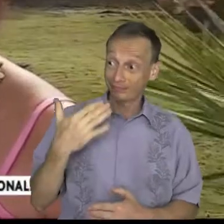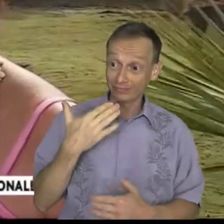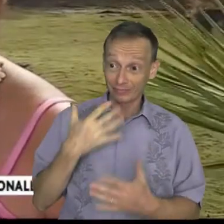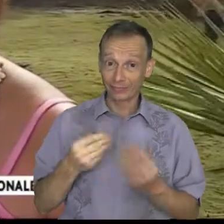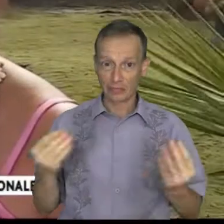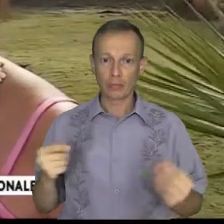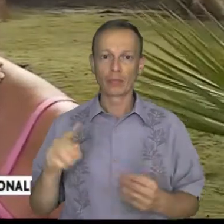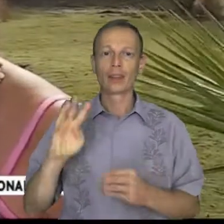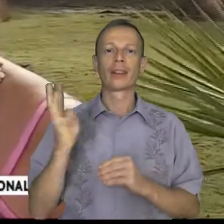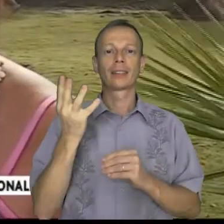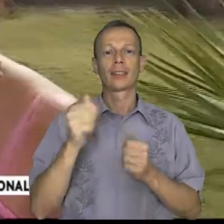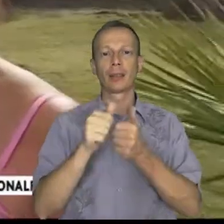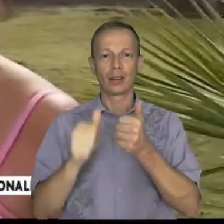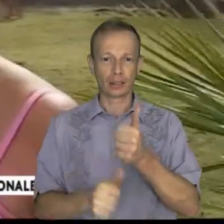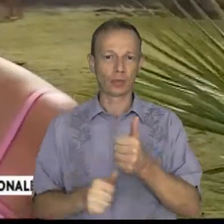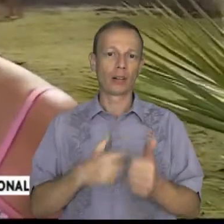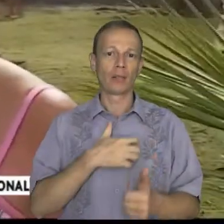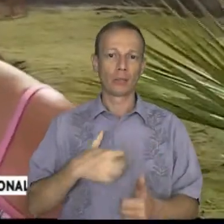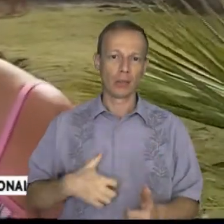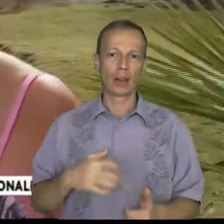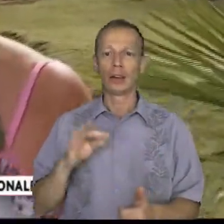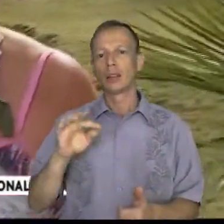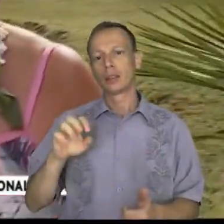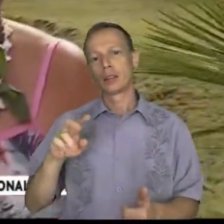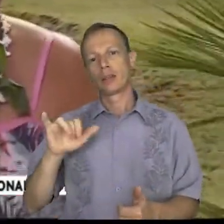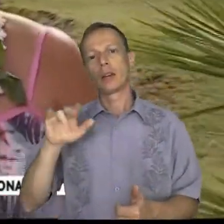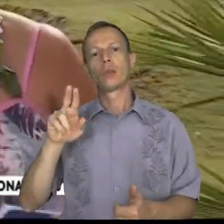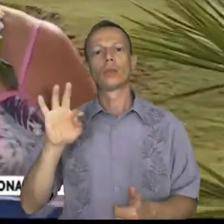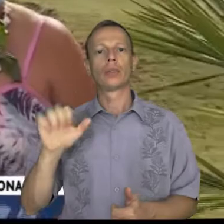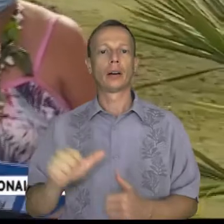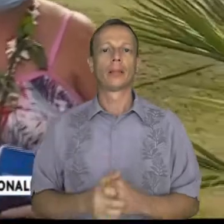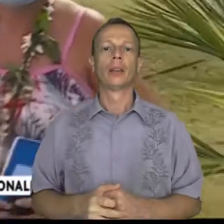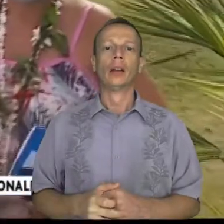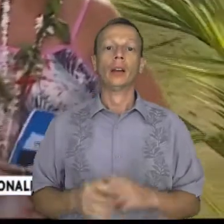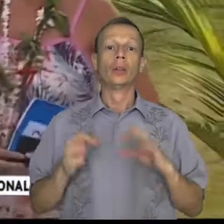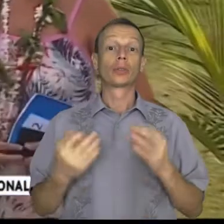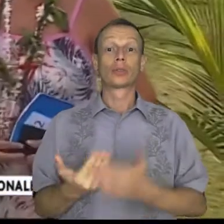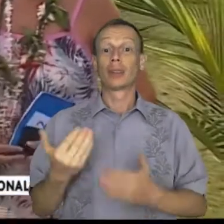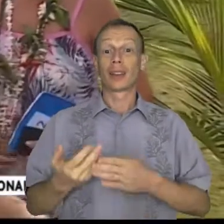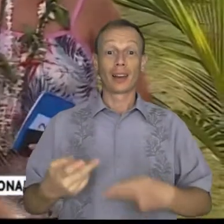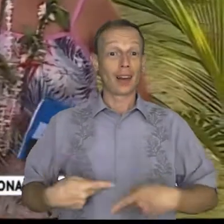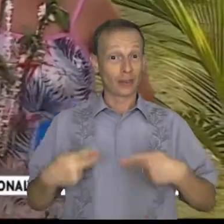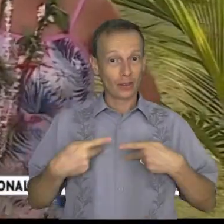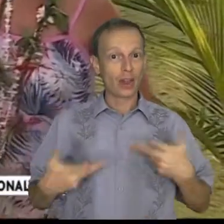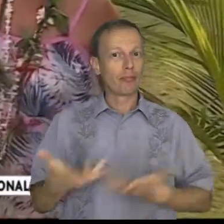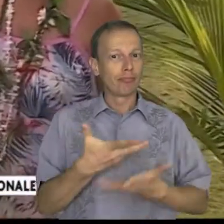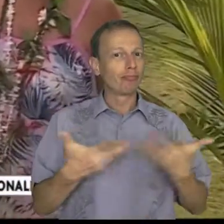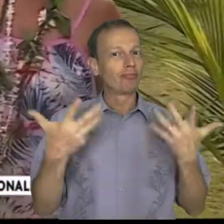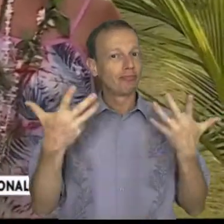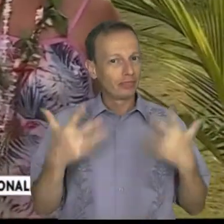étudie ensemble avec notre Tavana. Merci beaucoup, Namoyata Bernardino, donc, qui est quatrième maire adjoint à Tevayuta. Donc,